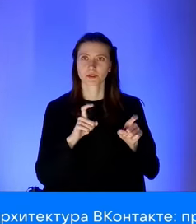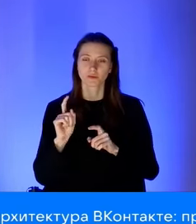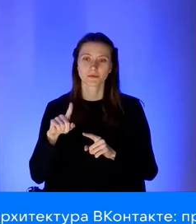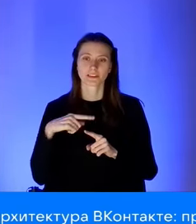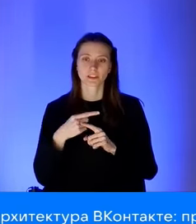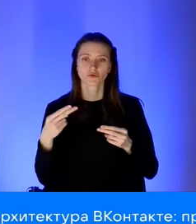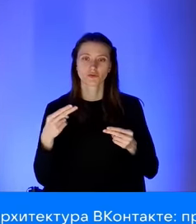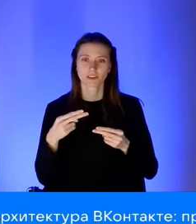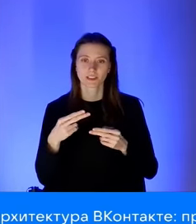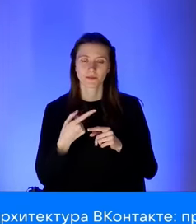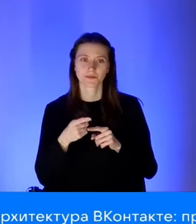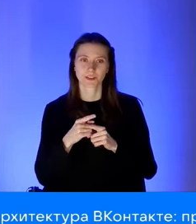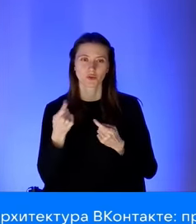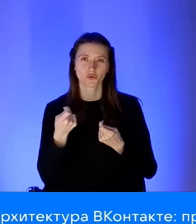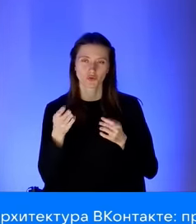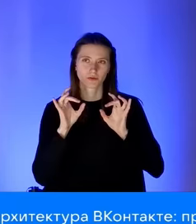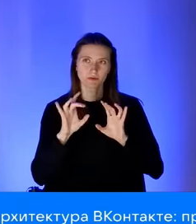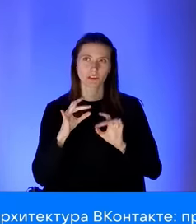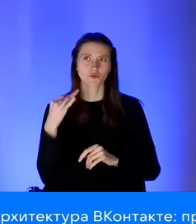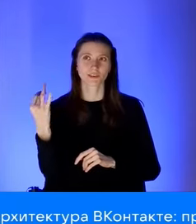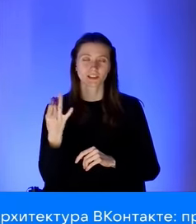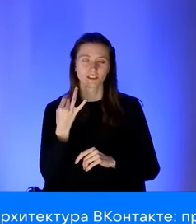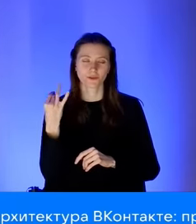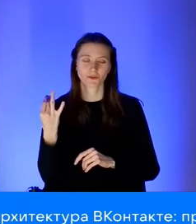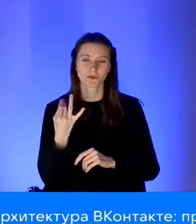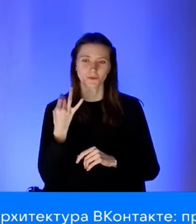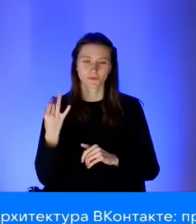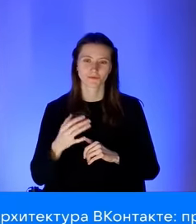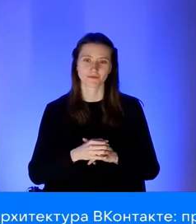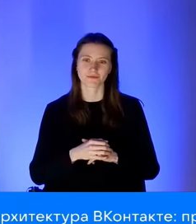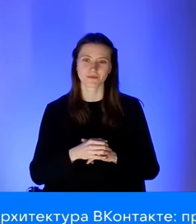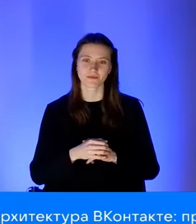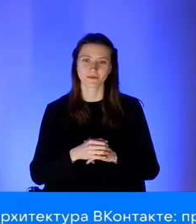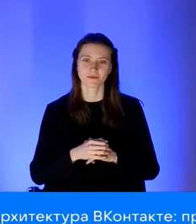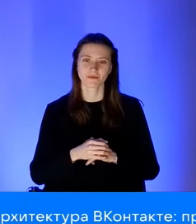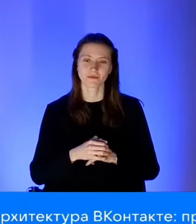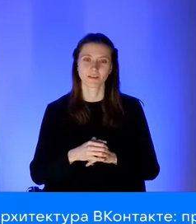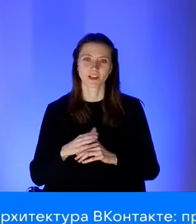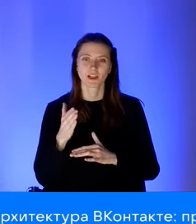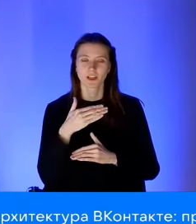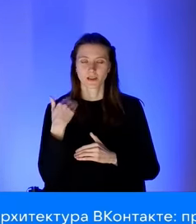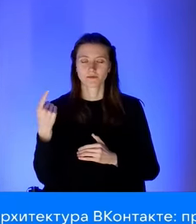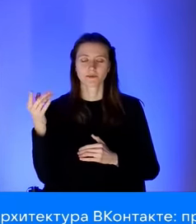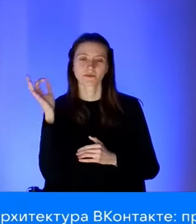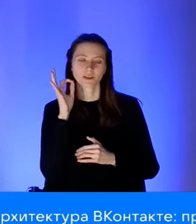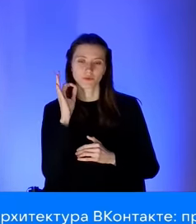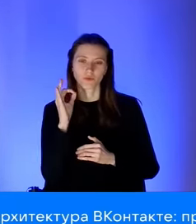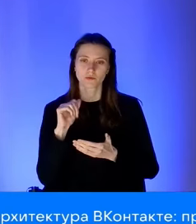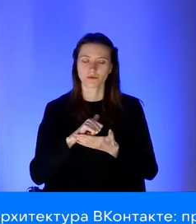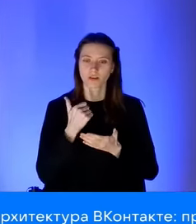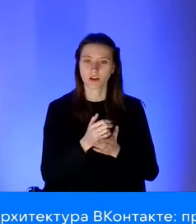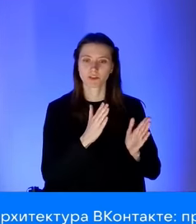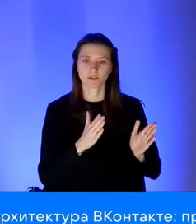следующей теме это немножко небольшая историческая справка мы пройдёмся по основным эпохам развития